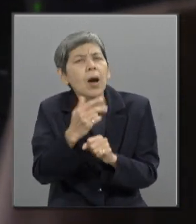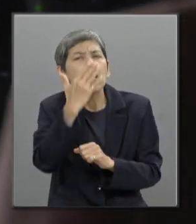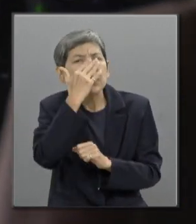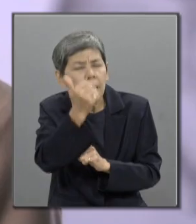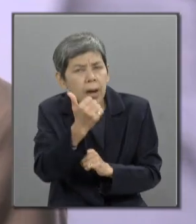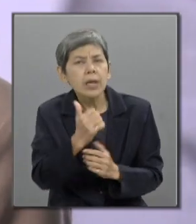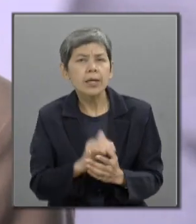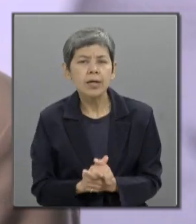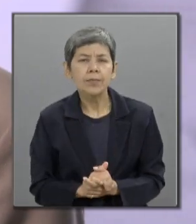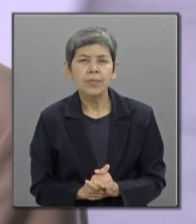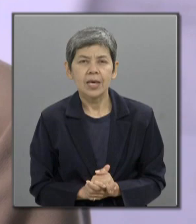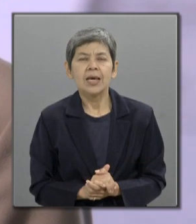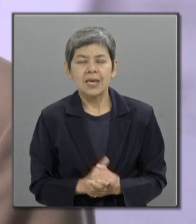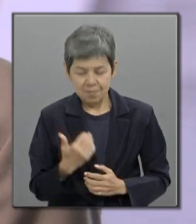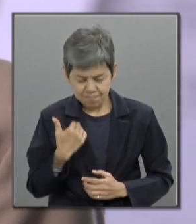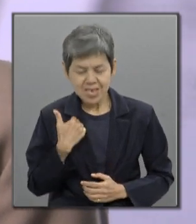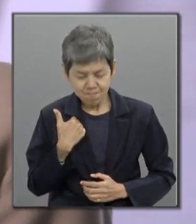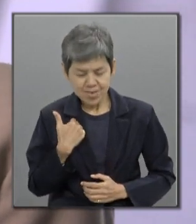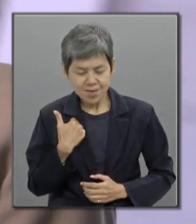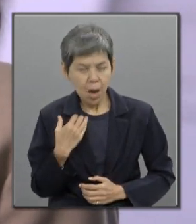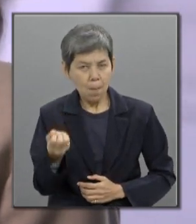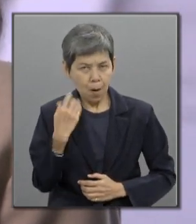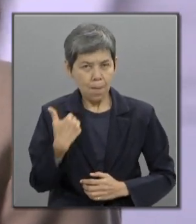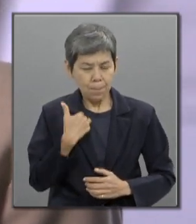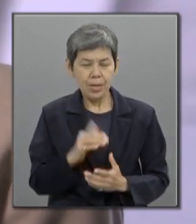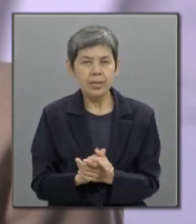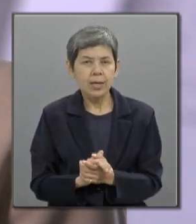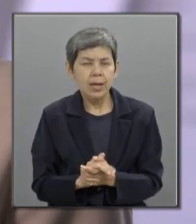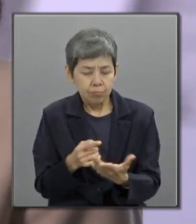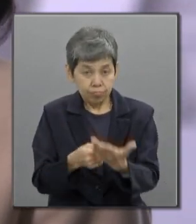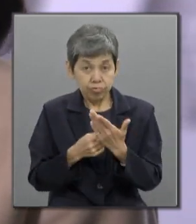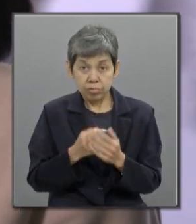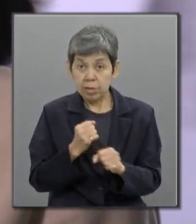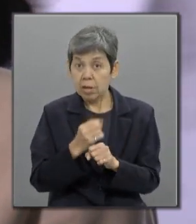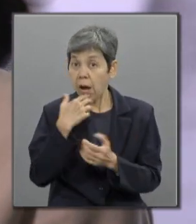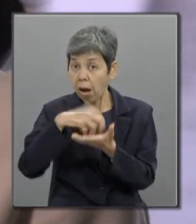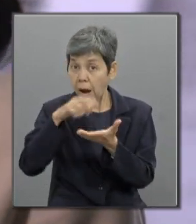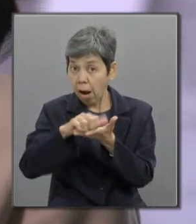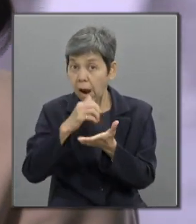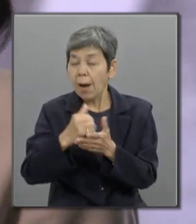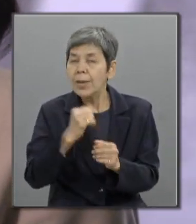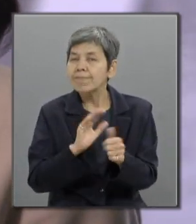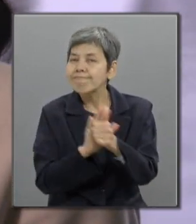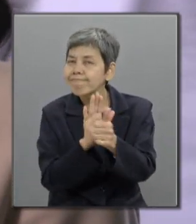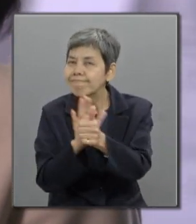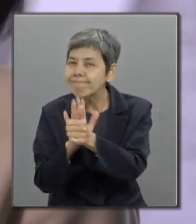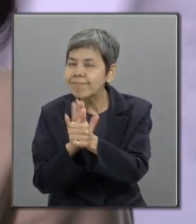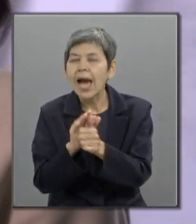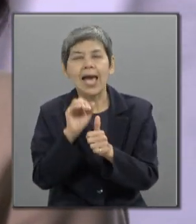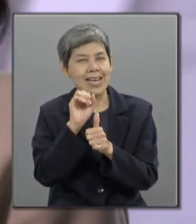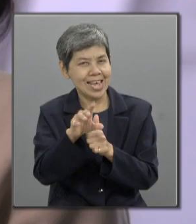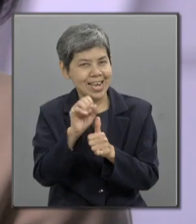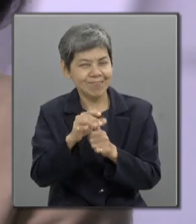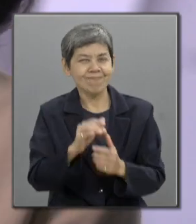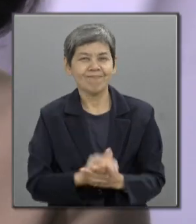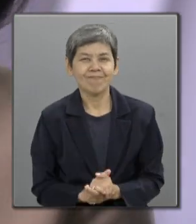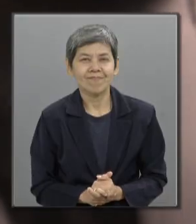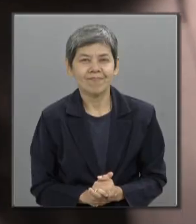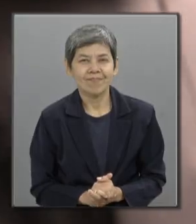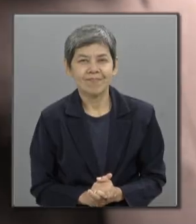นั้น มีอีกหนึ่งความคิดเห็นนะคะคุณก่อเขตคุณผู้ชมส่งคลิปวิดีโอเข้ามานะคะเป็นการให้กำลังใจแล้วก็แนะนำรายการด้วยค่ะ